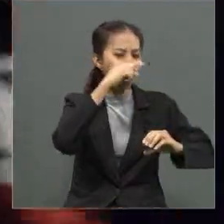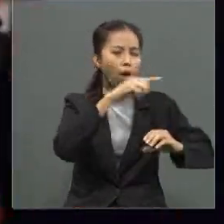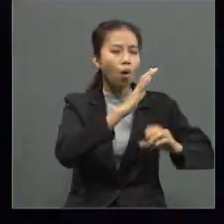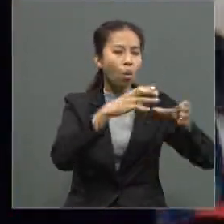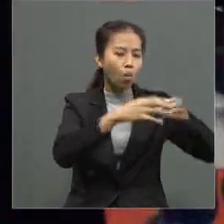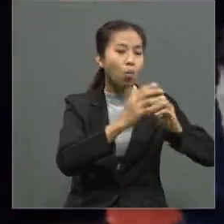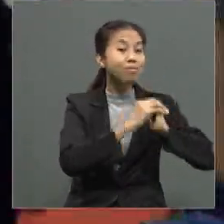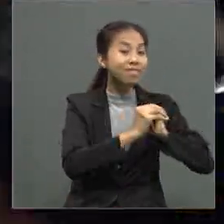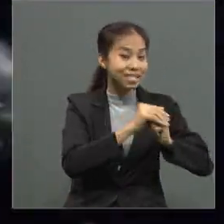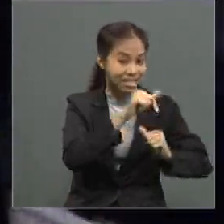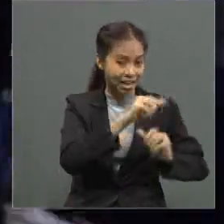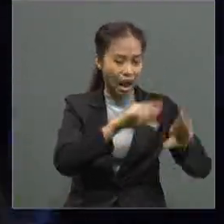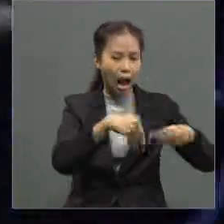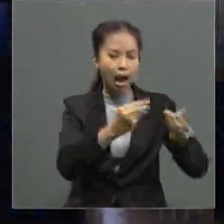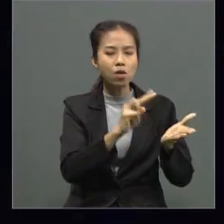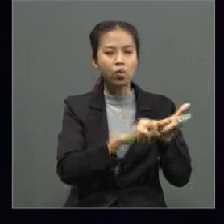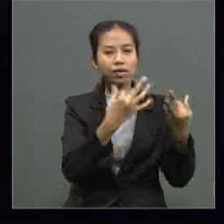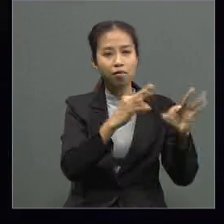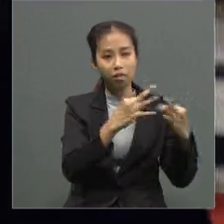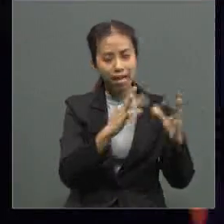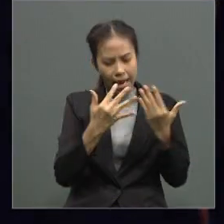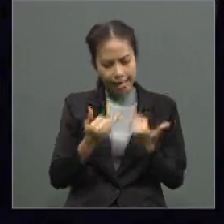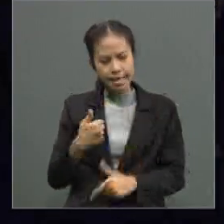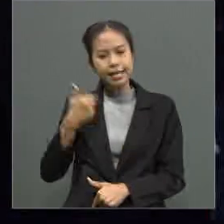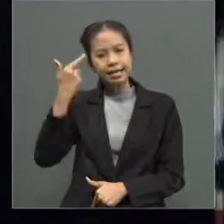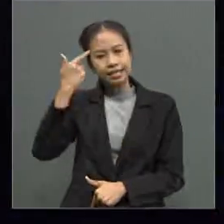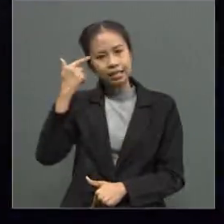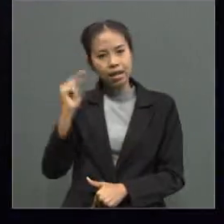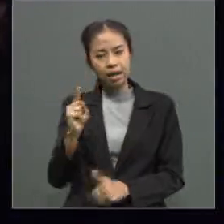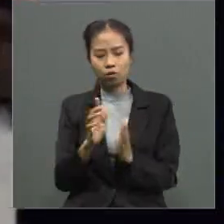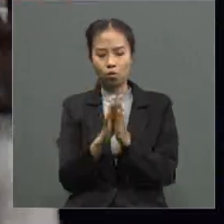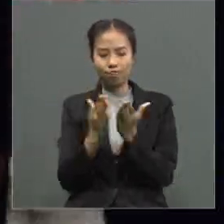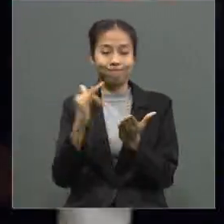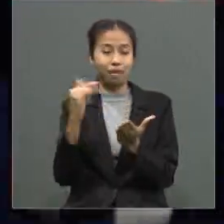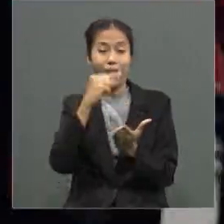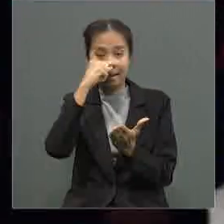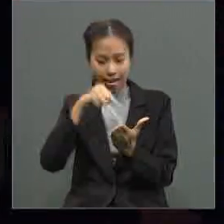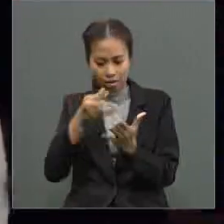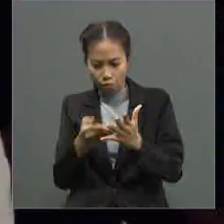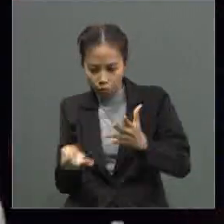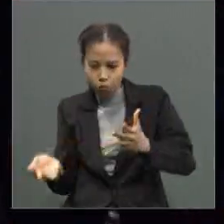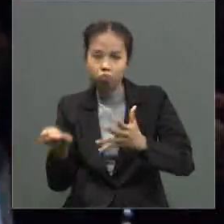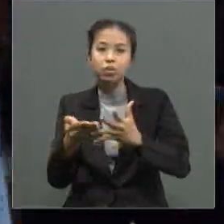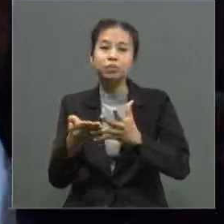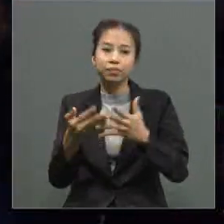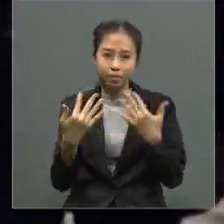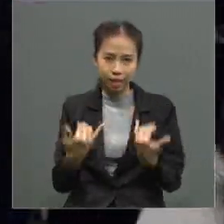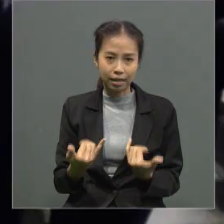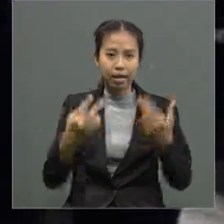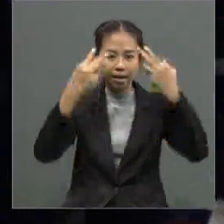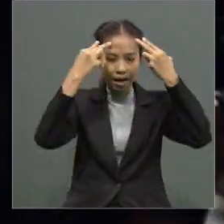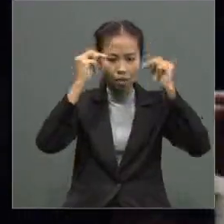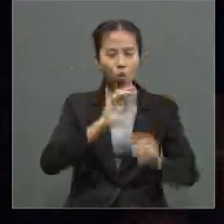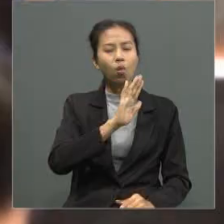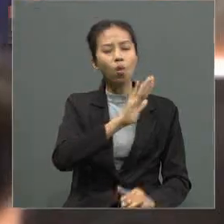เพื่อส่งเสริมการยกระดับความสัมพันธ์และความสำคัญของพาสปอร์ตไทยและขณะที่ในหวังอี้รัฐมนตรีต่างประเทศของ